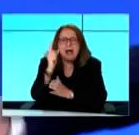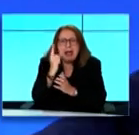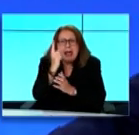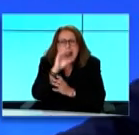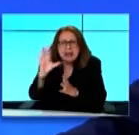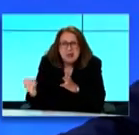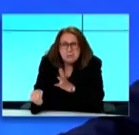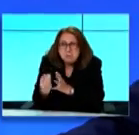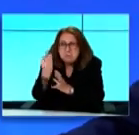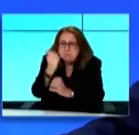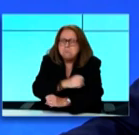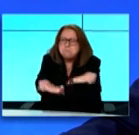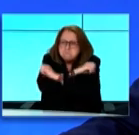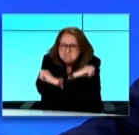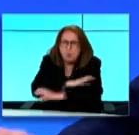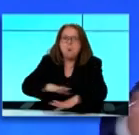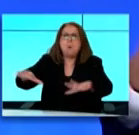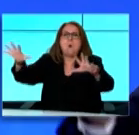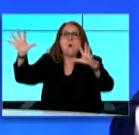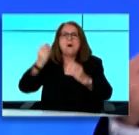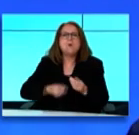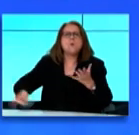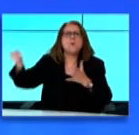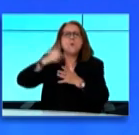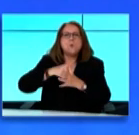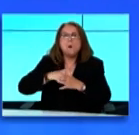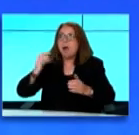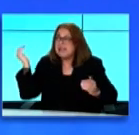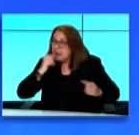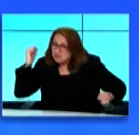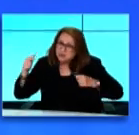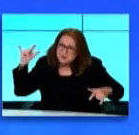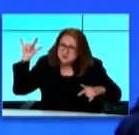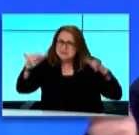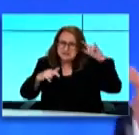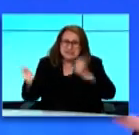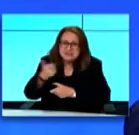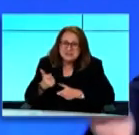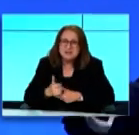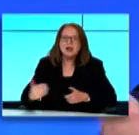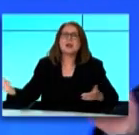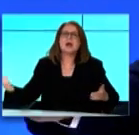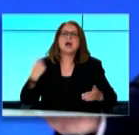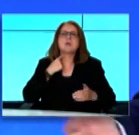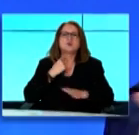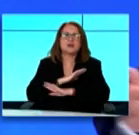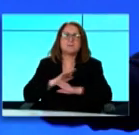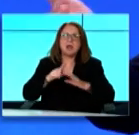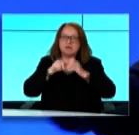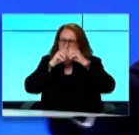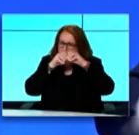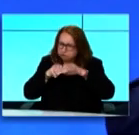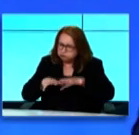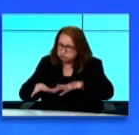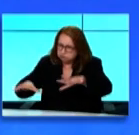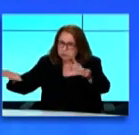μέσα από την Εύβοια και από τις άλλες πυρκαγιές και μπήκαμε σε αυτόν τον φαύλο κύκλο. Αυτή είναι η αλήθεια. Αυτή είναι η πραγματικότητα και νομίζω ότι